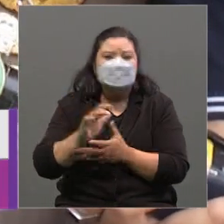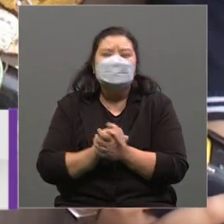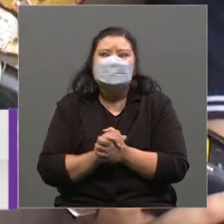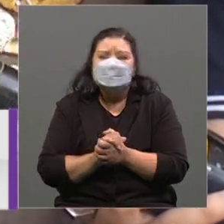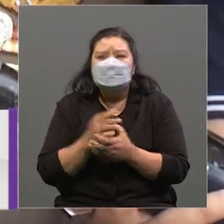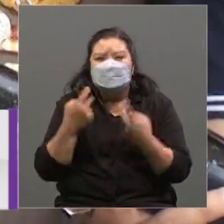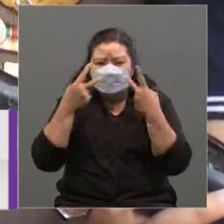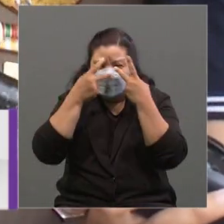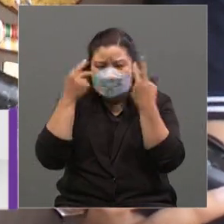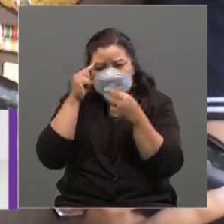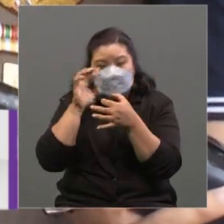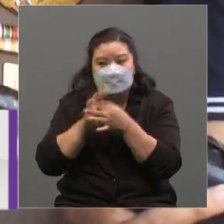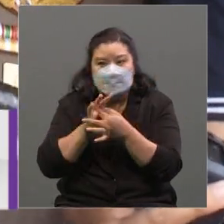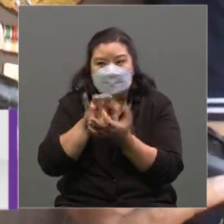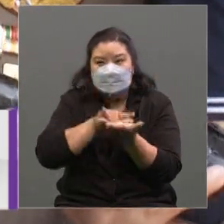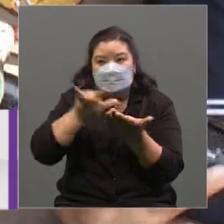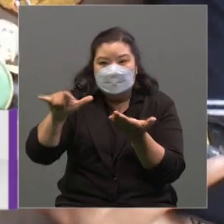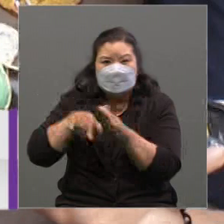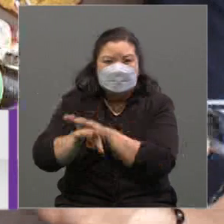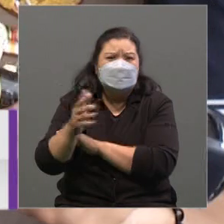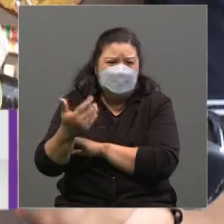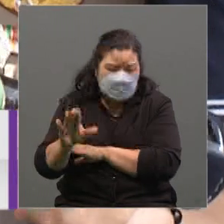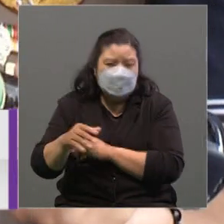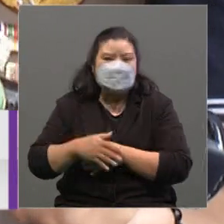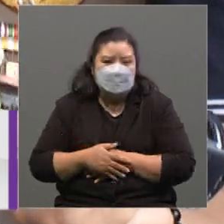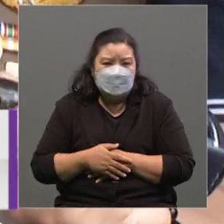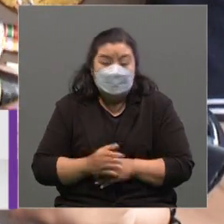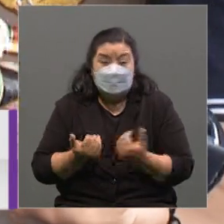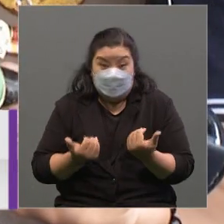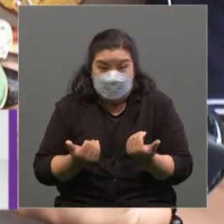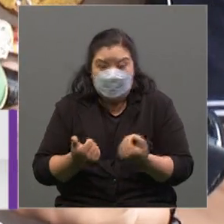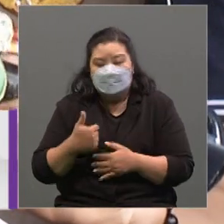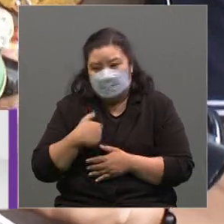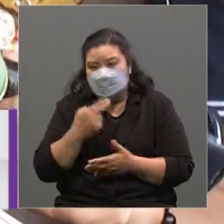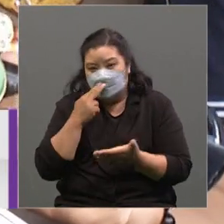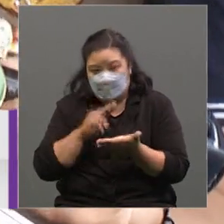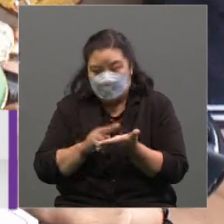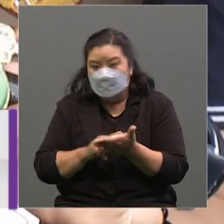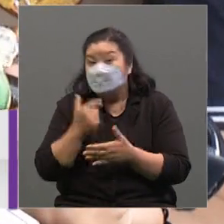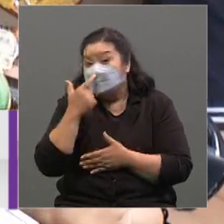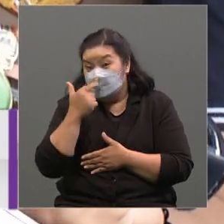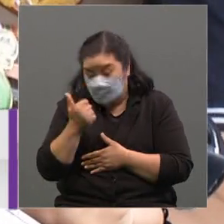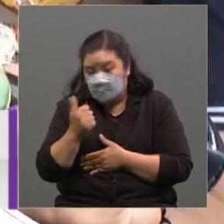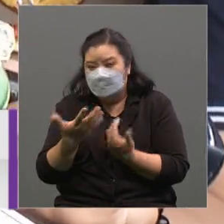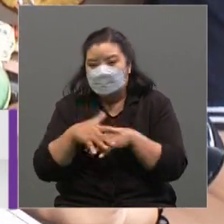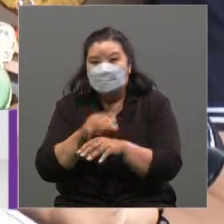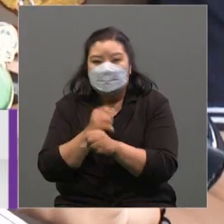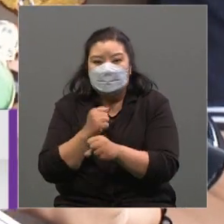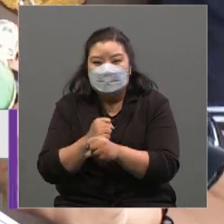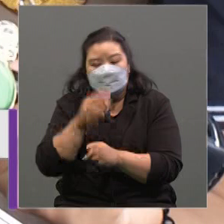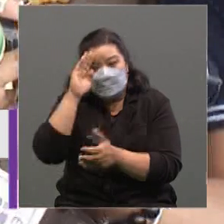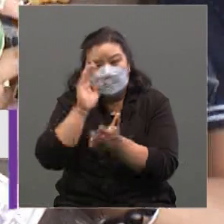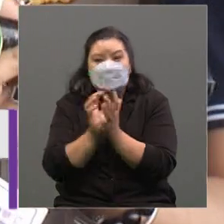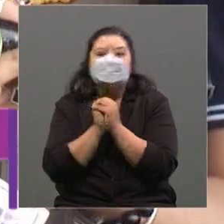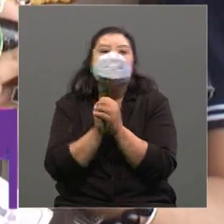นร้ายก็หลบหนีไปต่างประเทศแล้วนะครับซึ่งขณะนี้ก็เราก็จะออกหมายแดงแล้วประสานงานทางตำรวจจีนนะครับเพื่อให้เอาตัวมาล